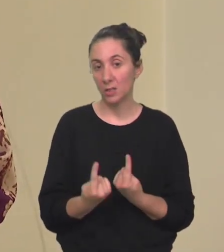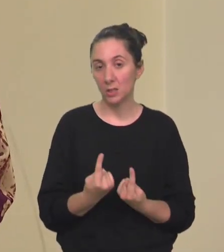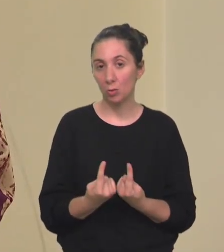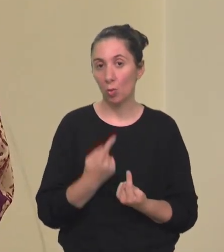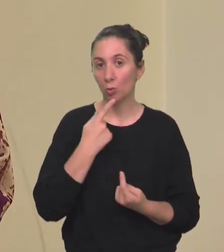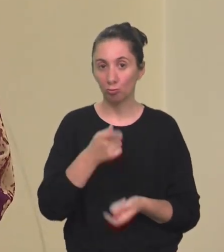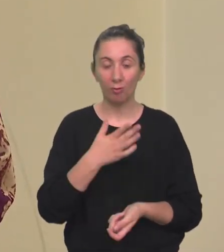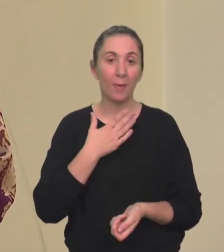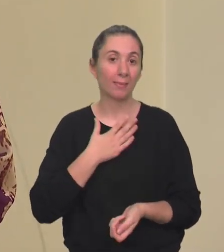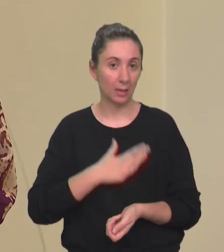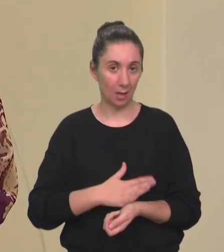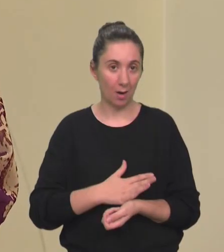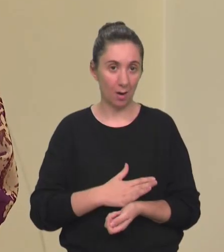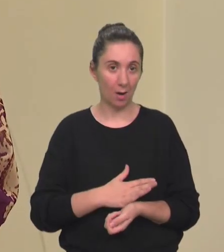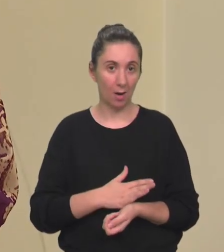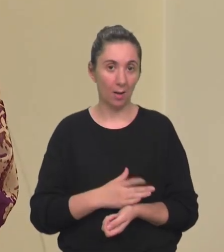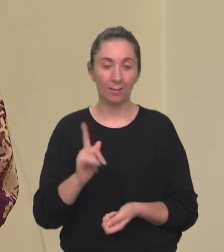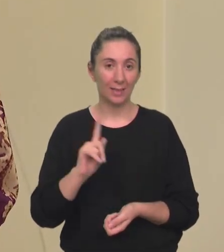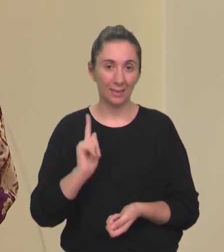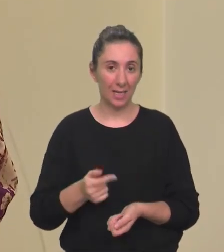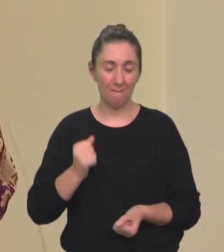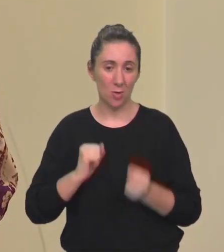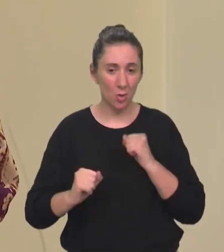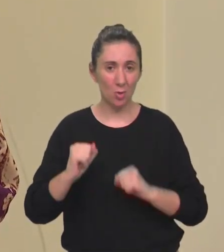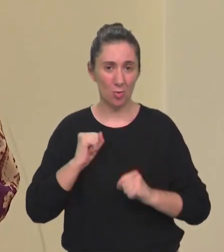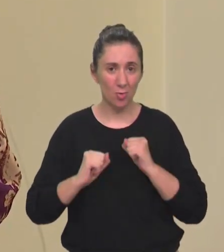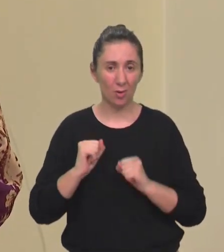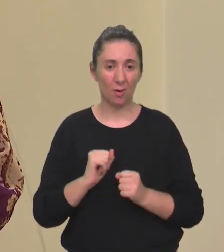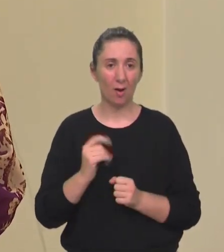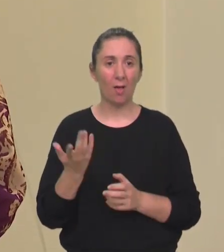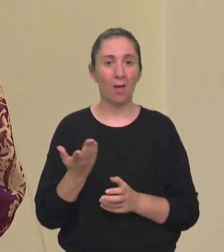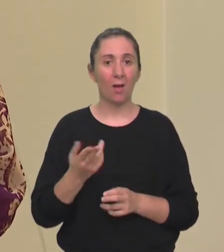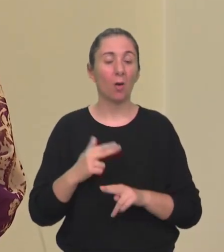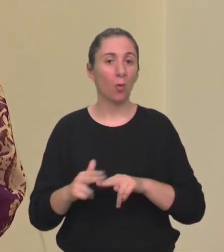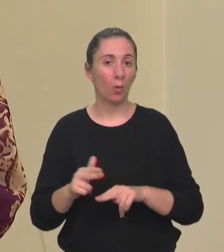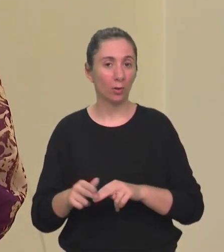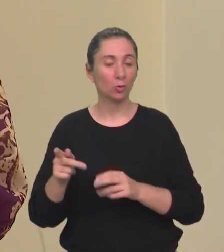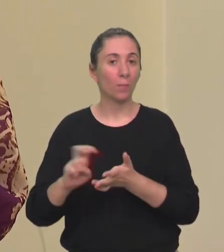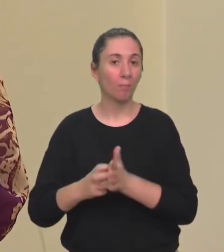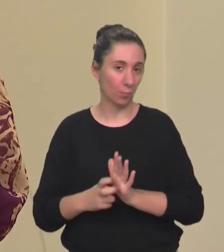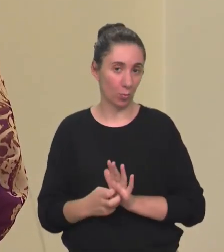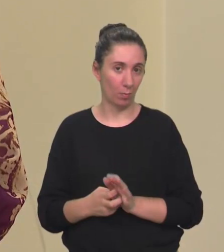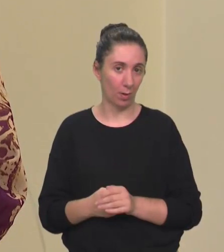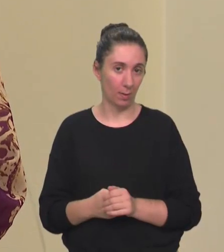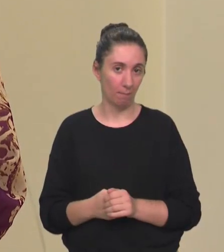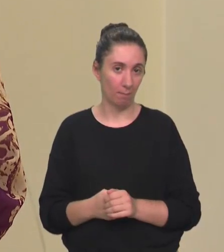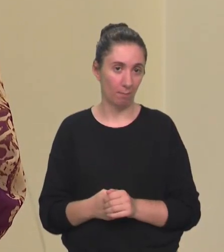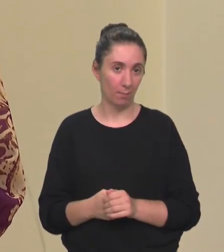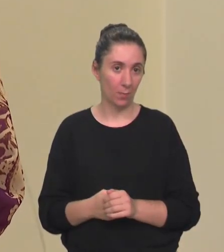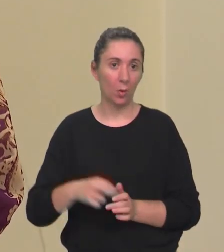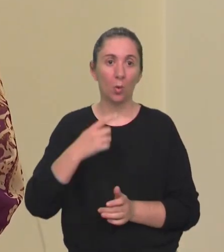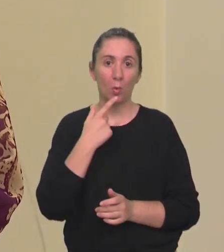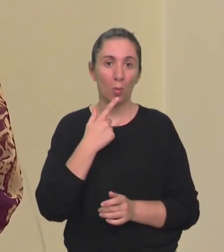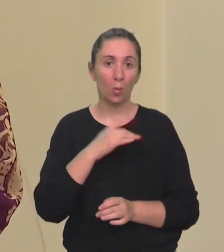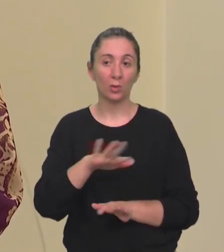situacije koje su vama drage, a da se ne morate baš tako dovijati kako riješiti one probleme